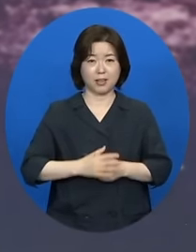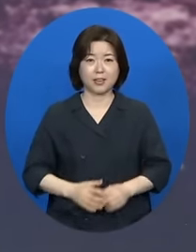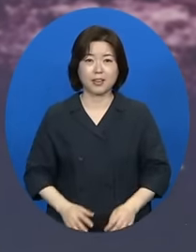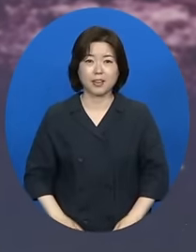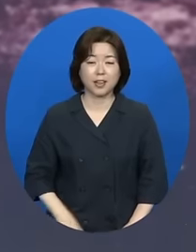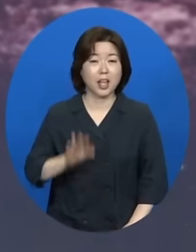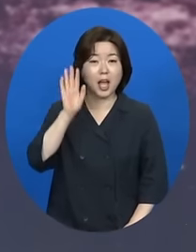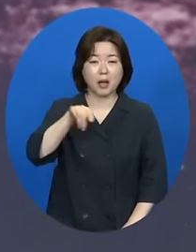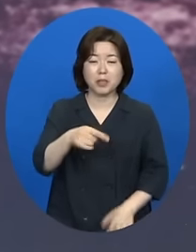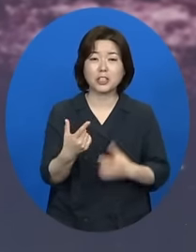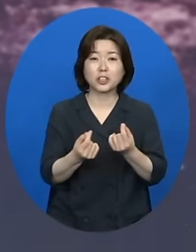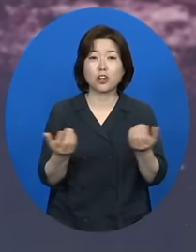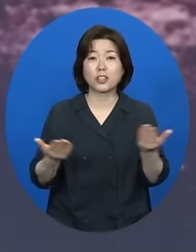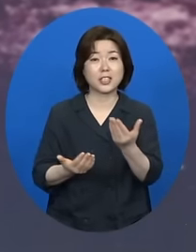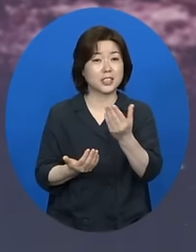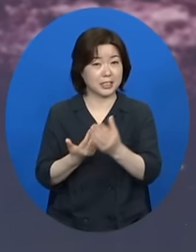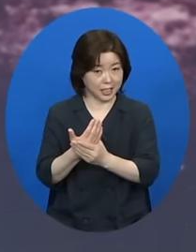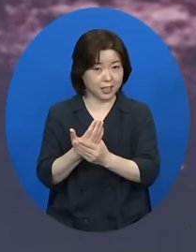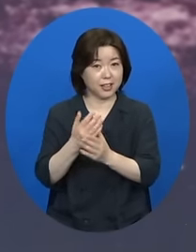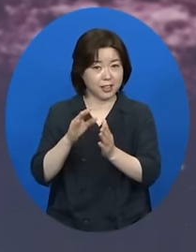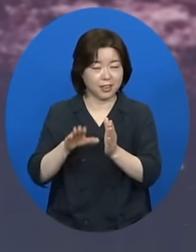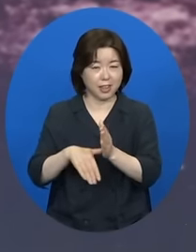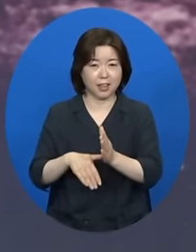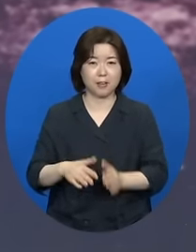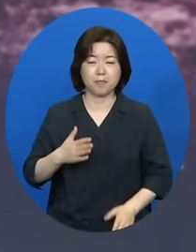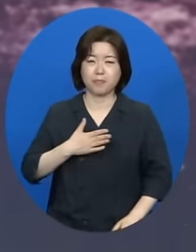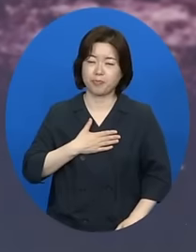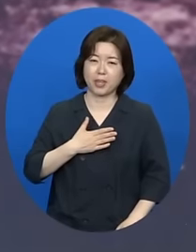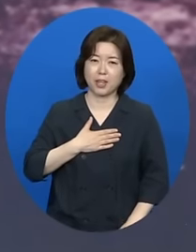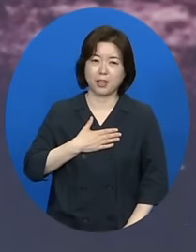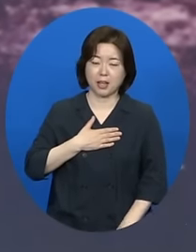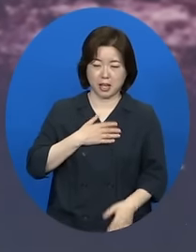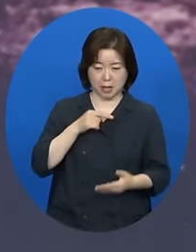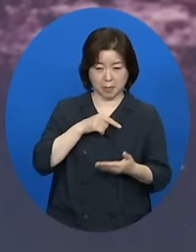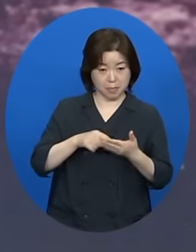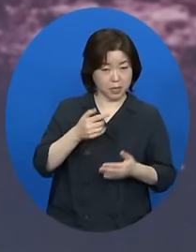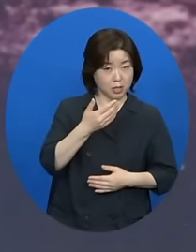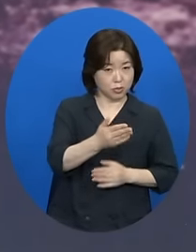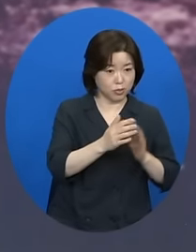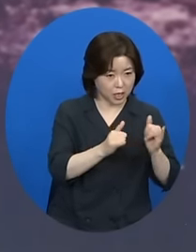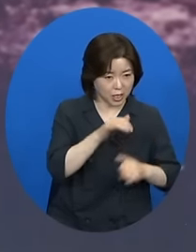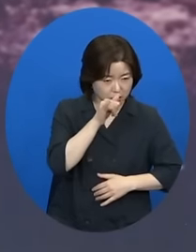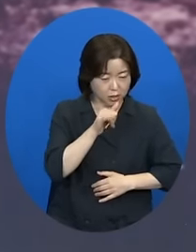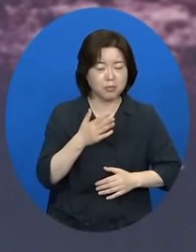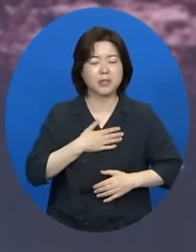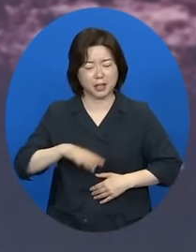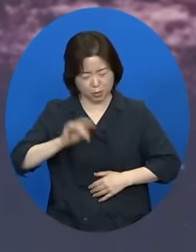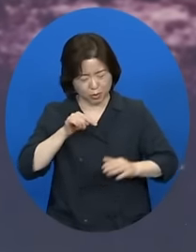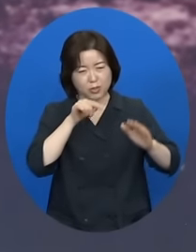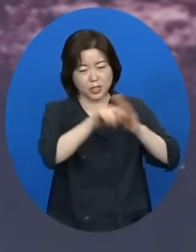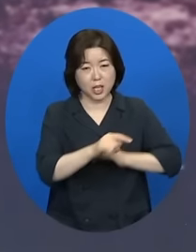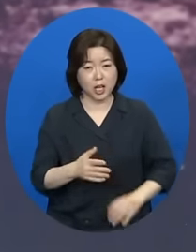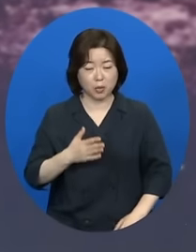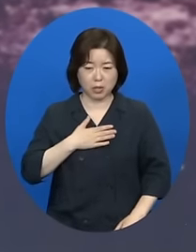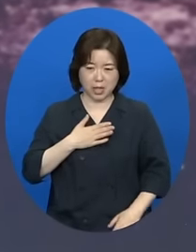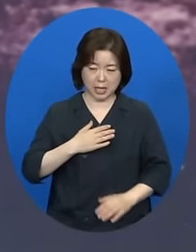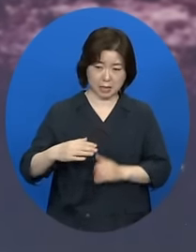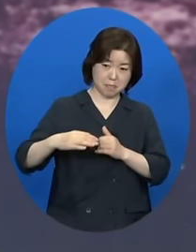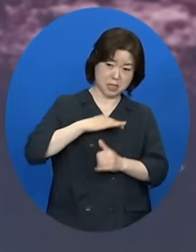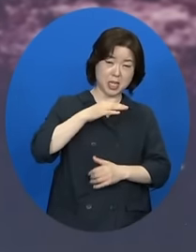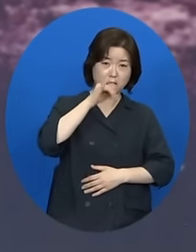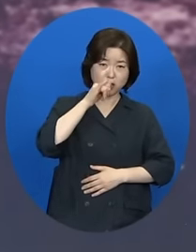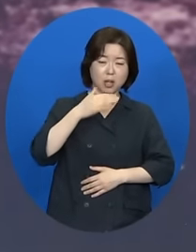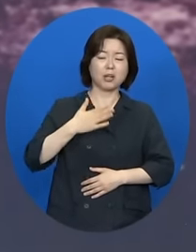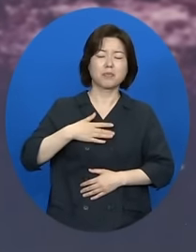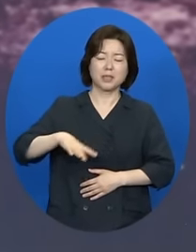왔어요. 앞으로 그런 일이 있을 때마다 내가 피해를 준 자가 있다면 찾아가고 또 나에게 가해한 사람이 있으면